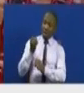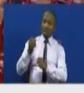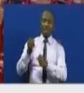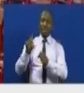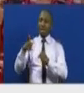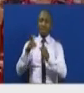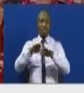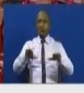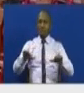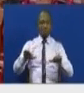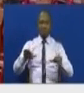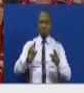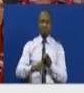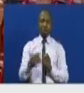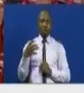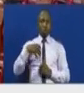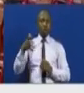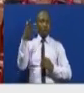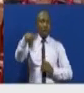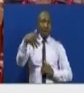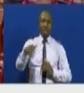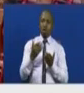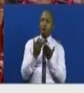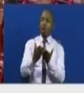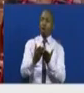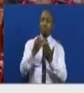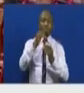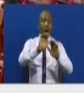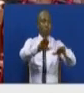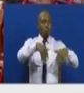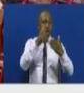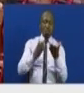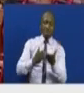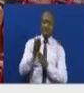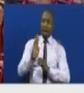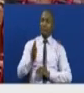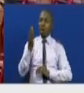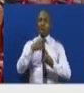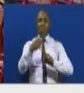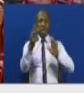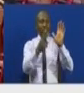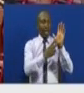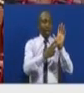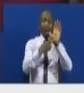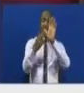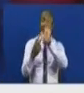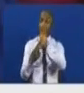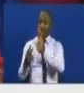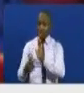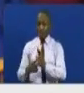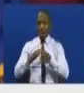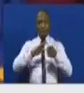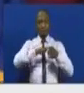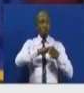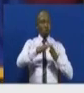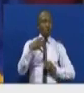salama. Wizara ya Maji imeliomba bunge kuidhinisha zaidi ya shilingi bilioni 777 kwa ajili ya matumizi ya wizara hiyo